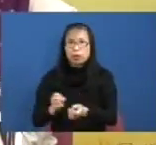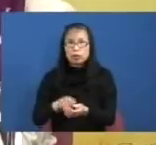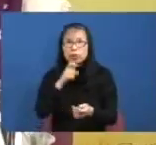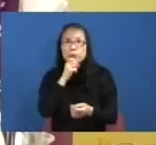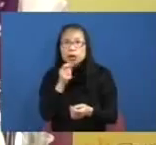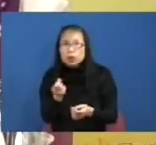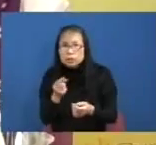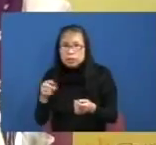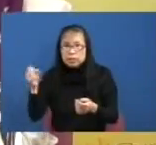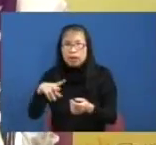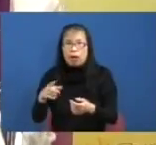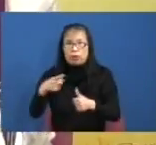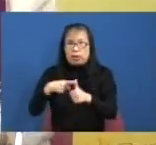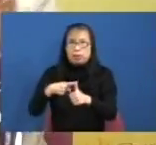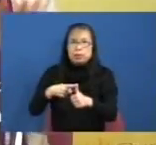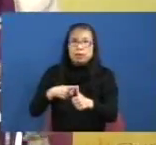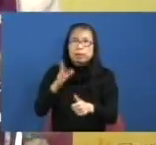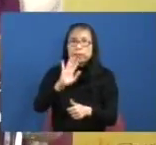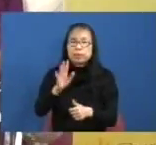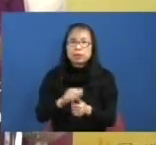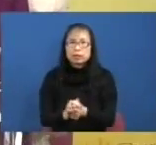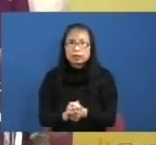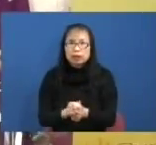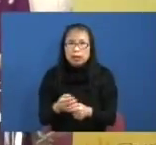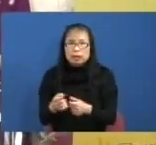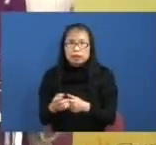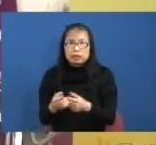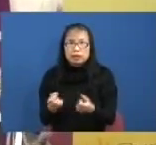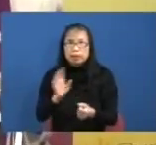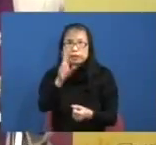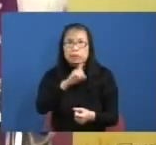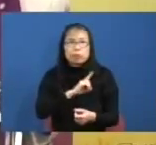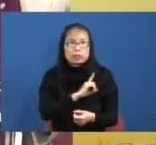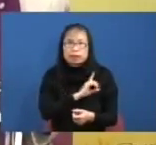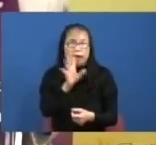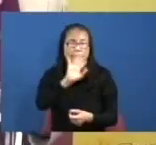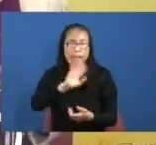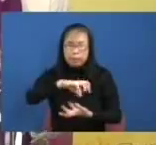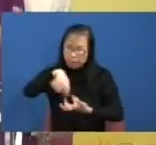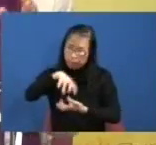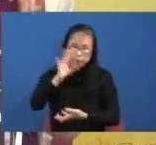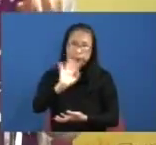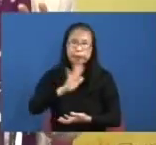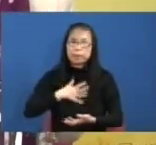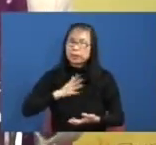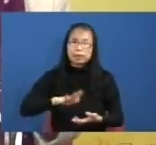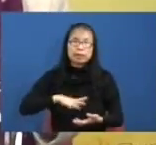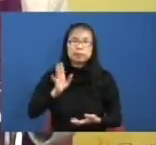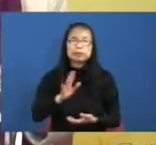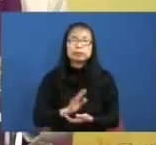即係我哋即係第一個首當其衝啊！我就話其實即係千祈唔好自亂陣腳， 唔使驚， 係啊，因為